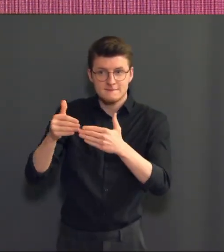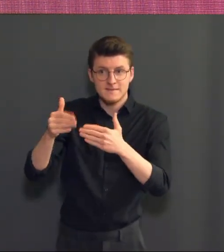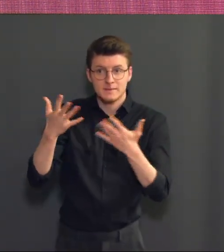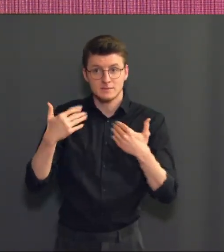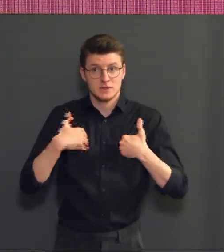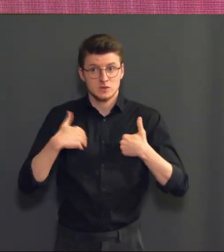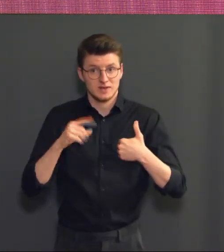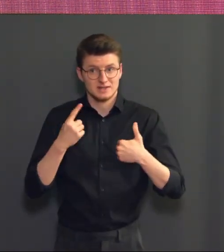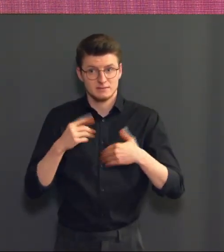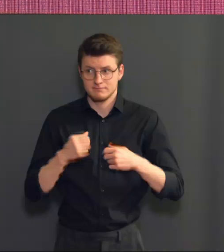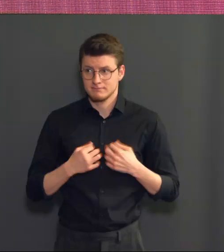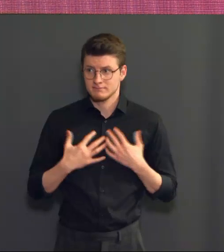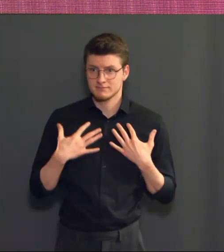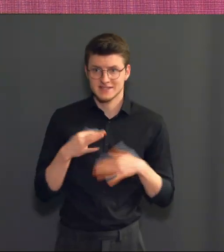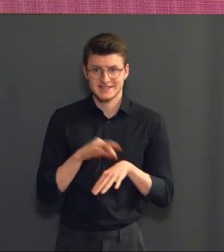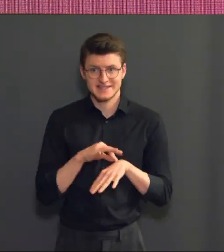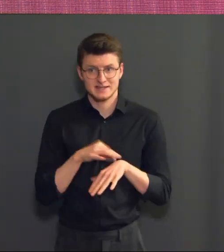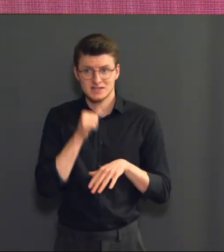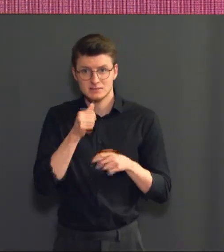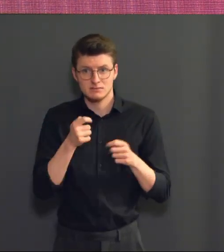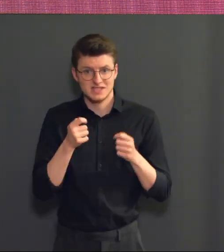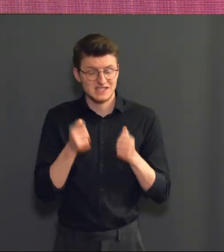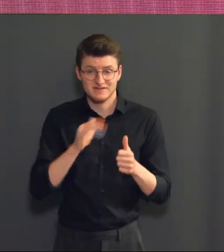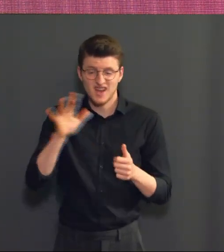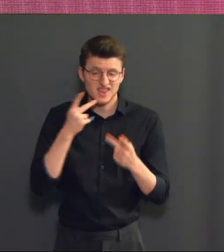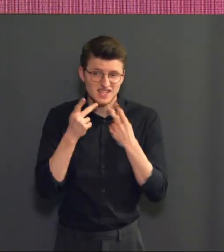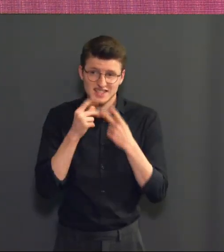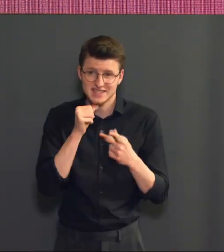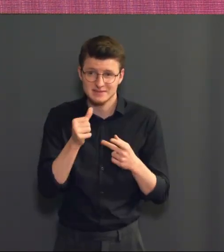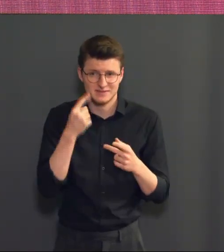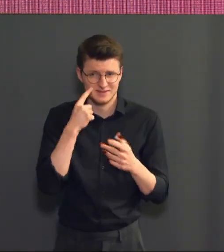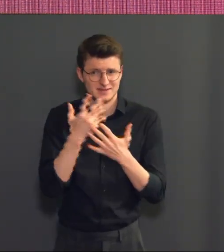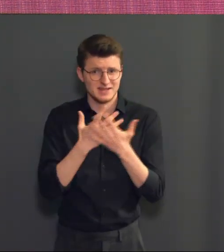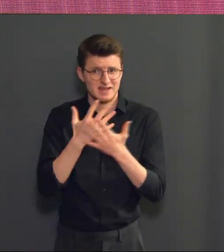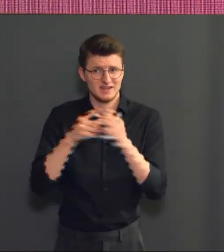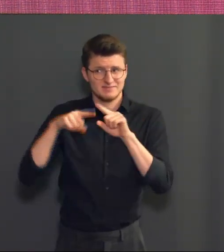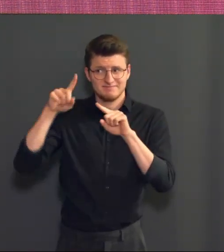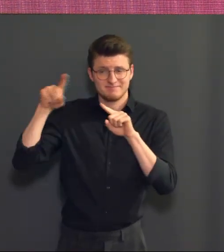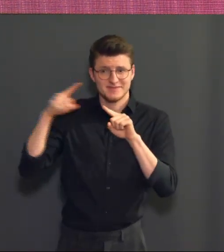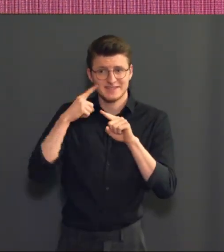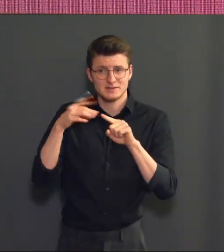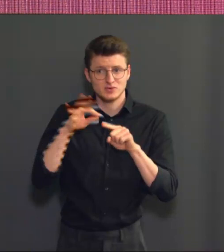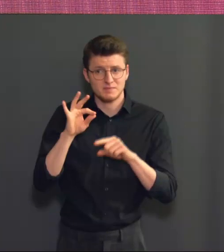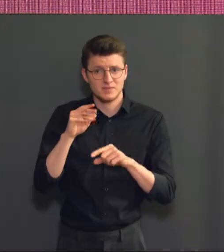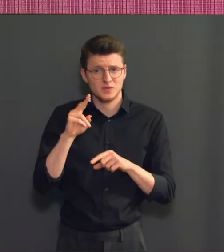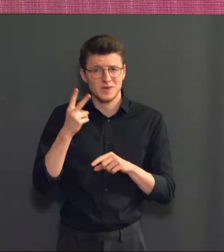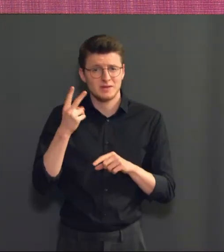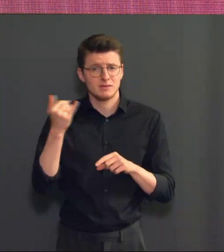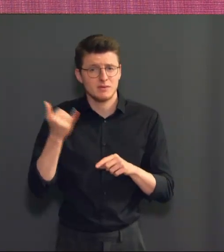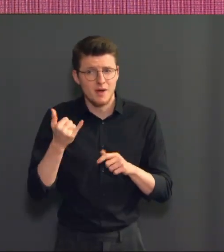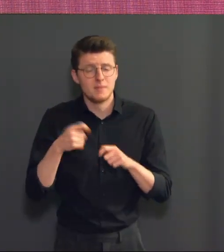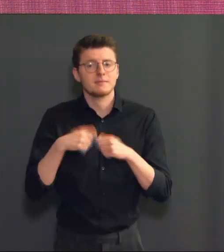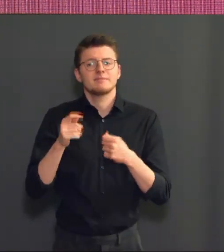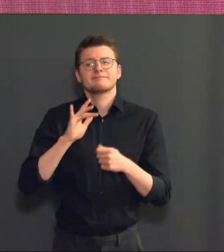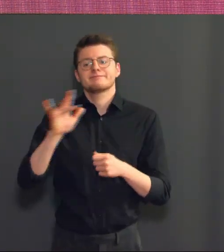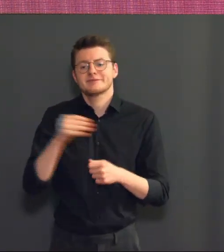ze zich ook niet onmiddellijk laten testen. We zien dat uit de statistieken, dat mensen vaak pas vanaf de 2e dag naar de dokter